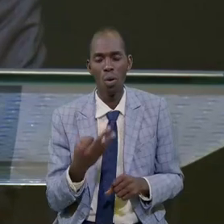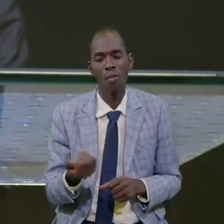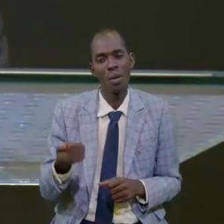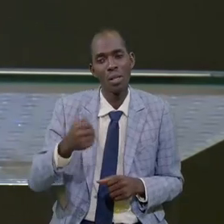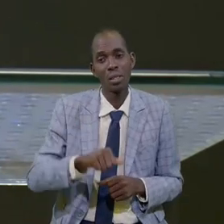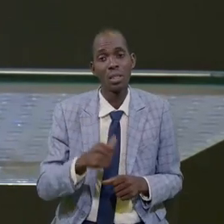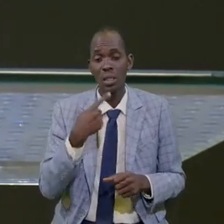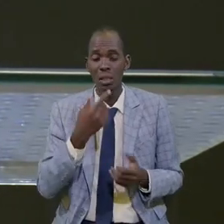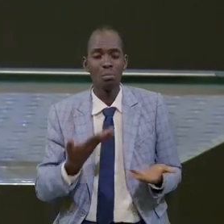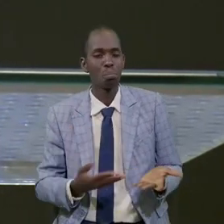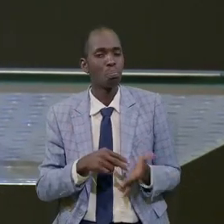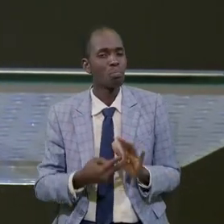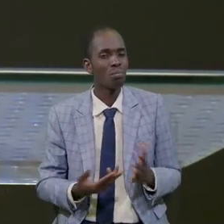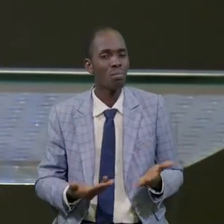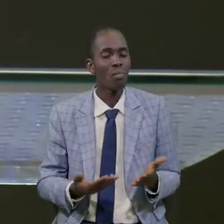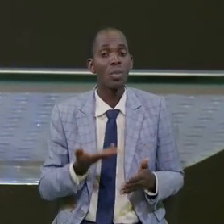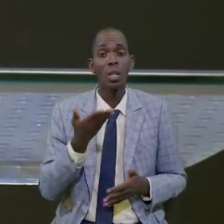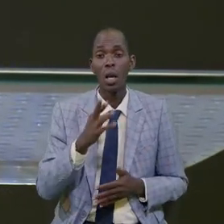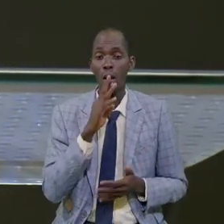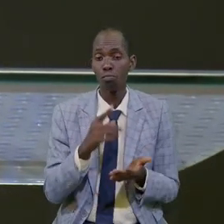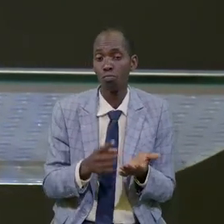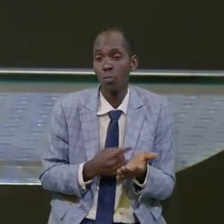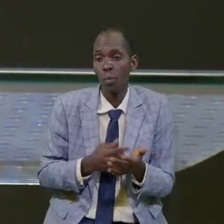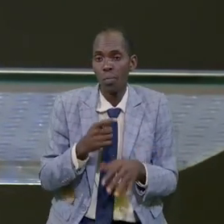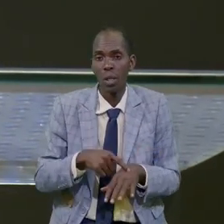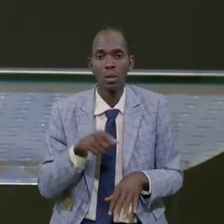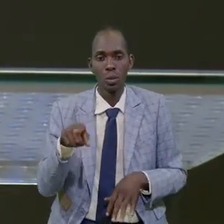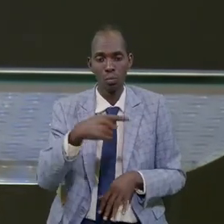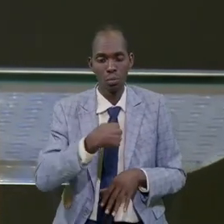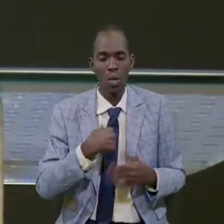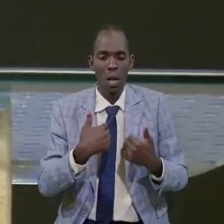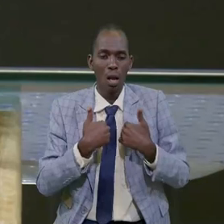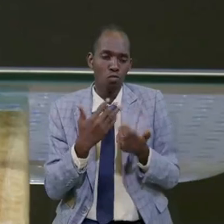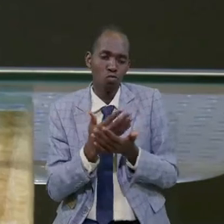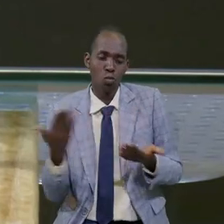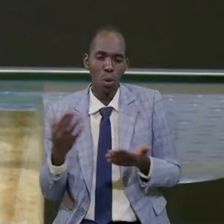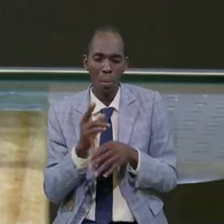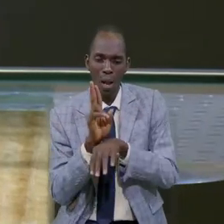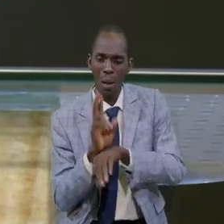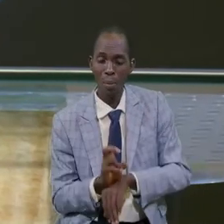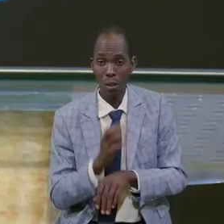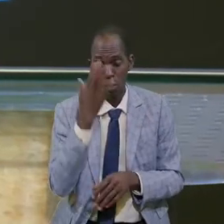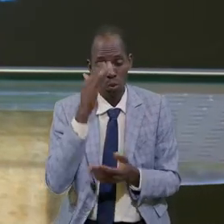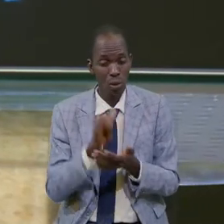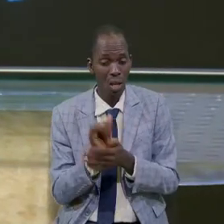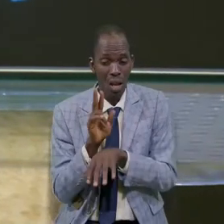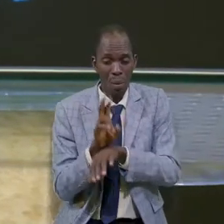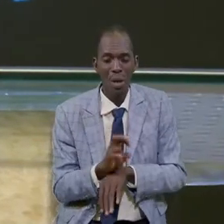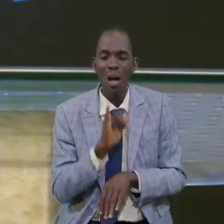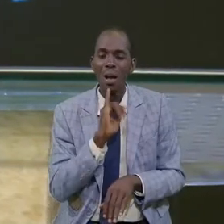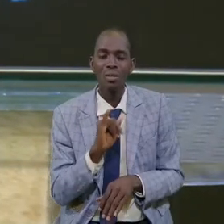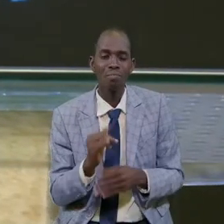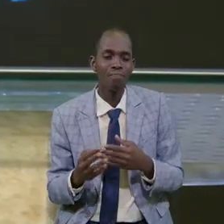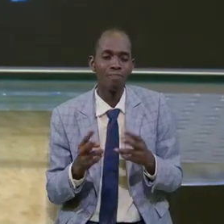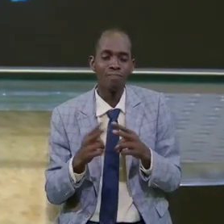que il y a des fois on développe une habitude. Et les habitudes sont facilement